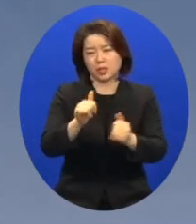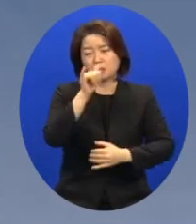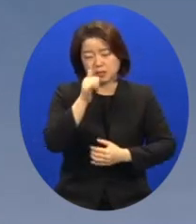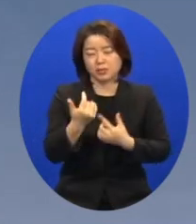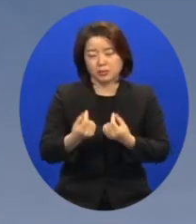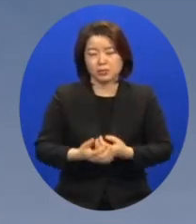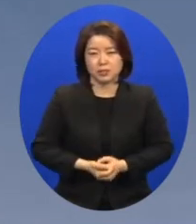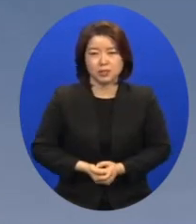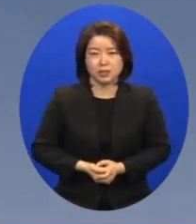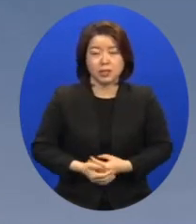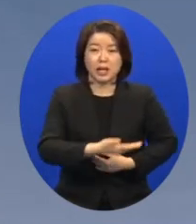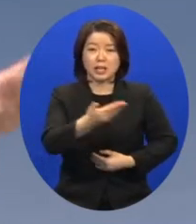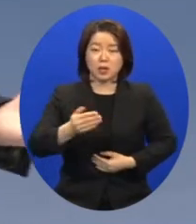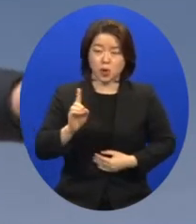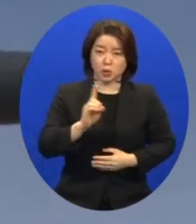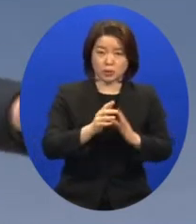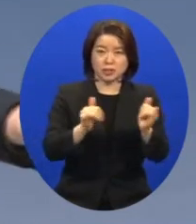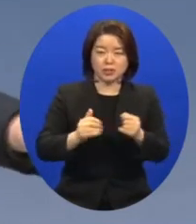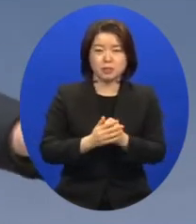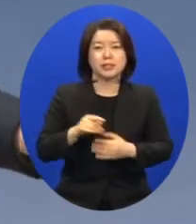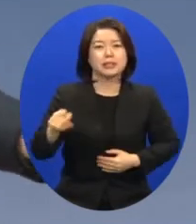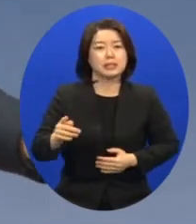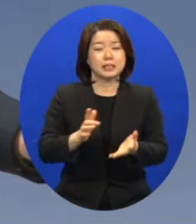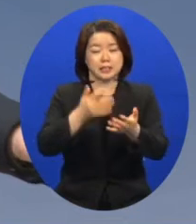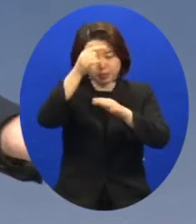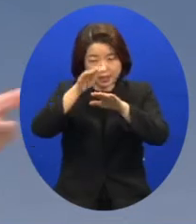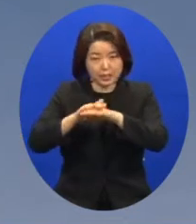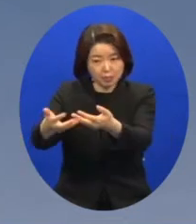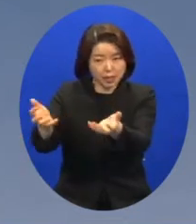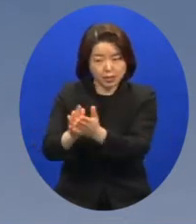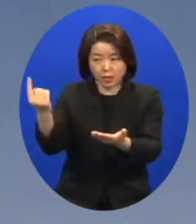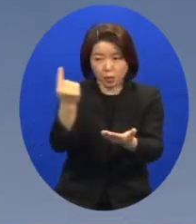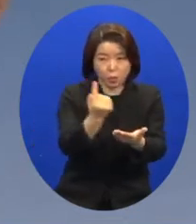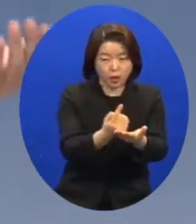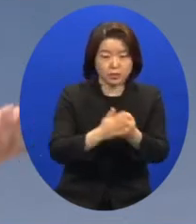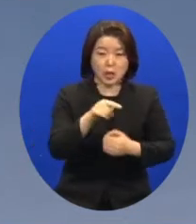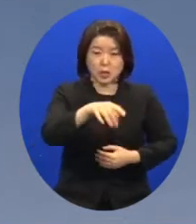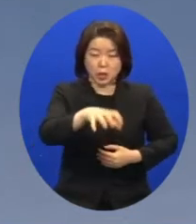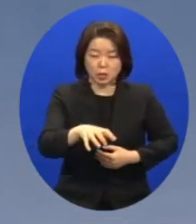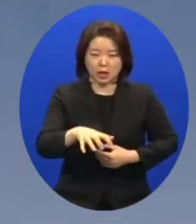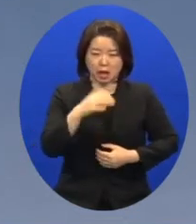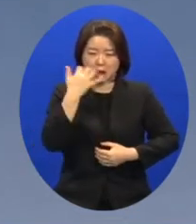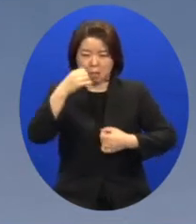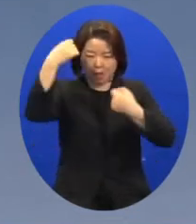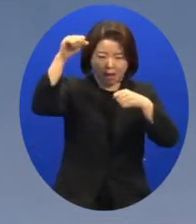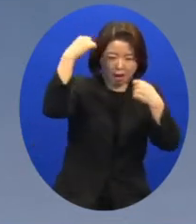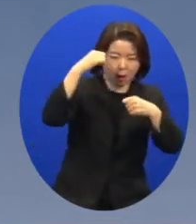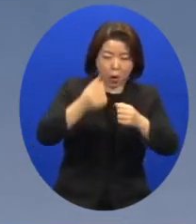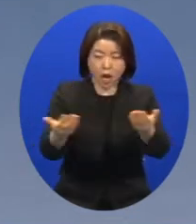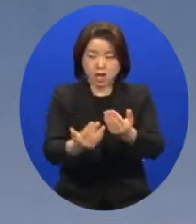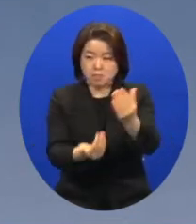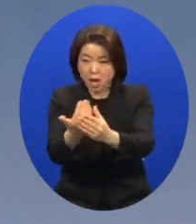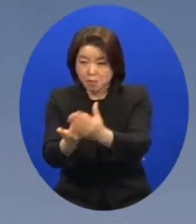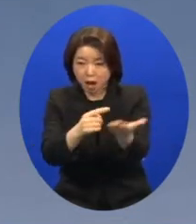것입니다 여러분 어떤 사람이 이 예배당에 와서 여기에 음란한 공유를 하는 일을 벌인다면